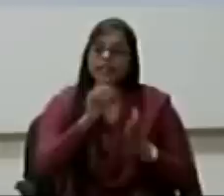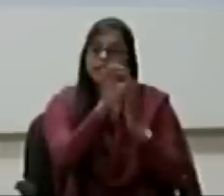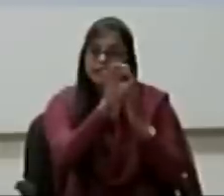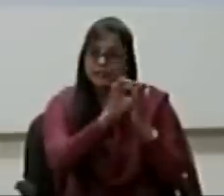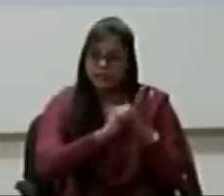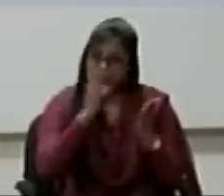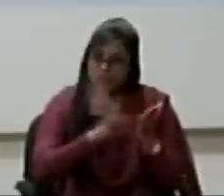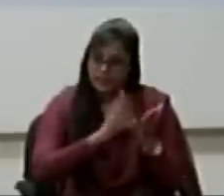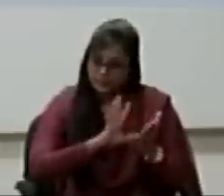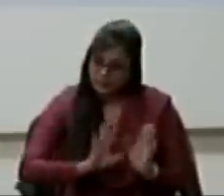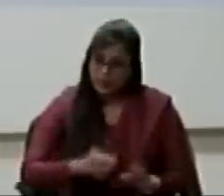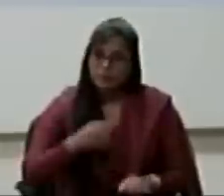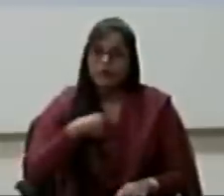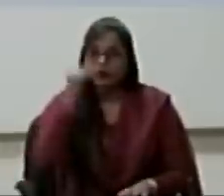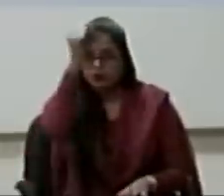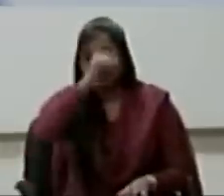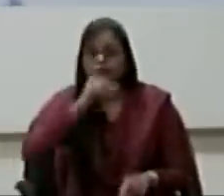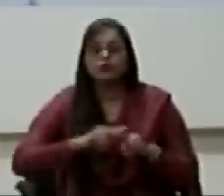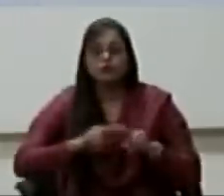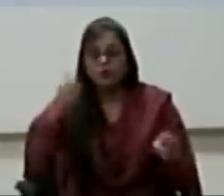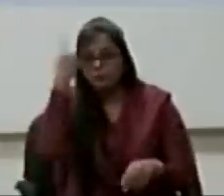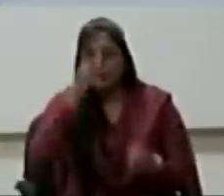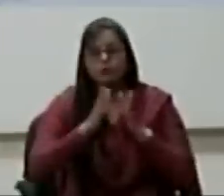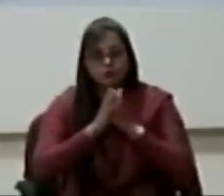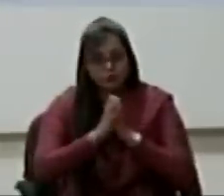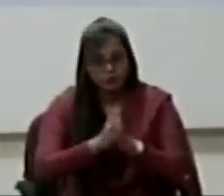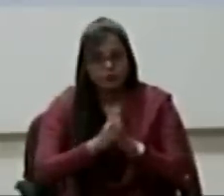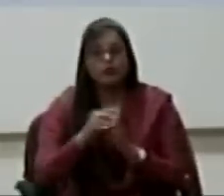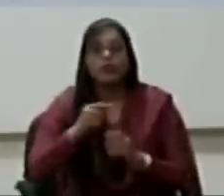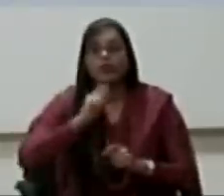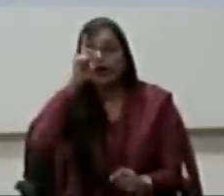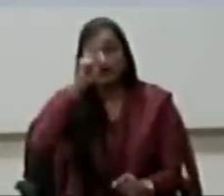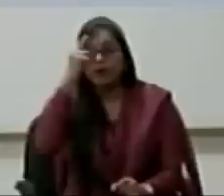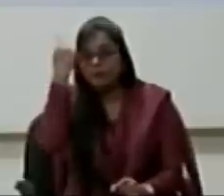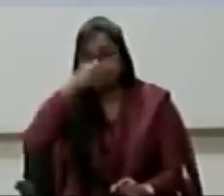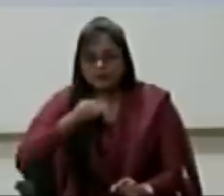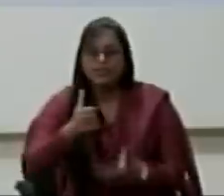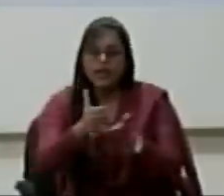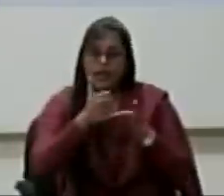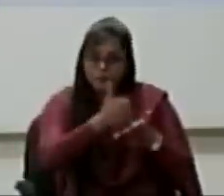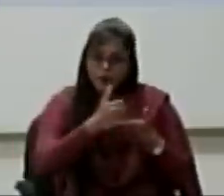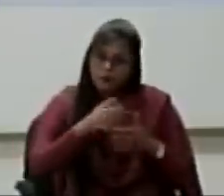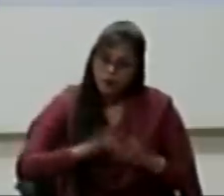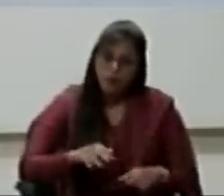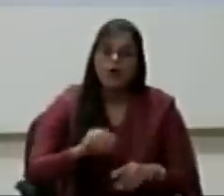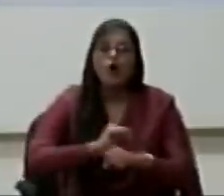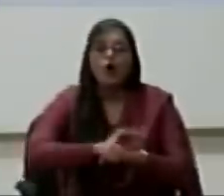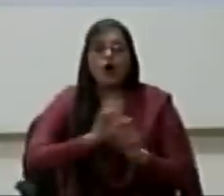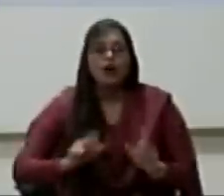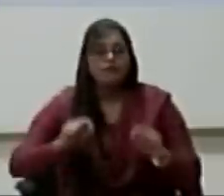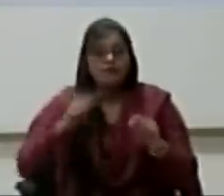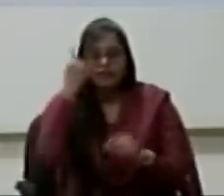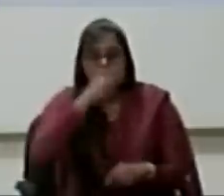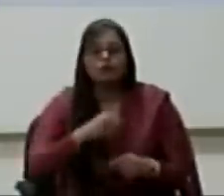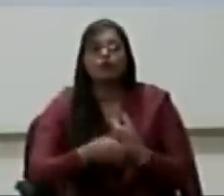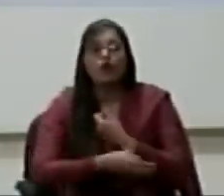থাকবে এবং আমরা সকল সমাজের সকল স্তরের মানুষকে অনুরোধ জানাবো, প্রতিষ্ঠানকে অনুরোধ জানাবো, ব্যক্তি পর্যায়ে অনুরোধ জানাবো, দানশীল ব্যক্তি তাদেরকে অনুরোধ